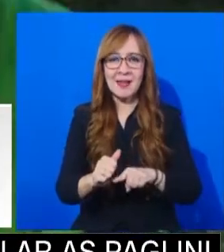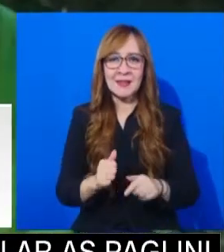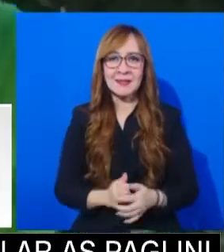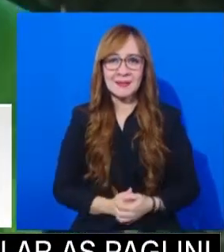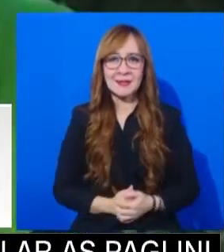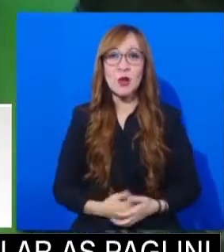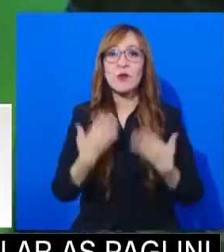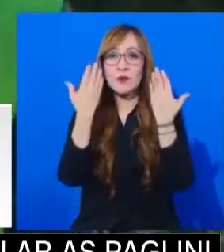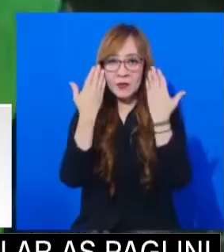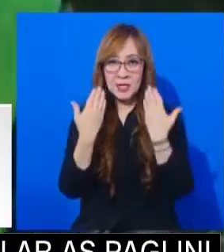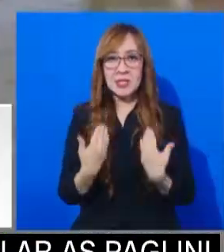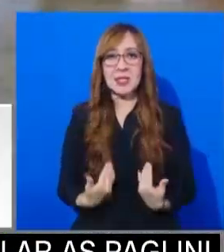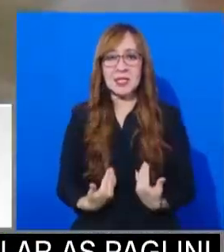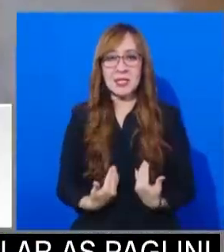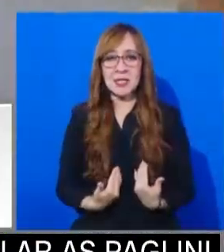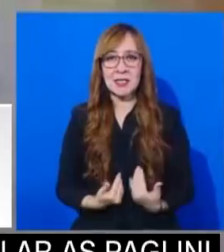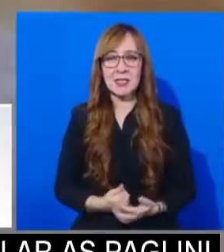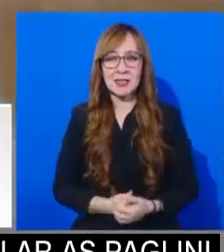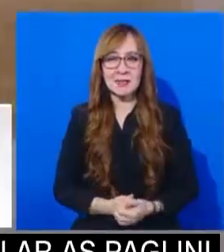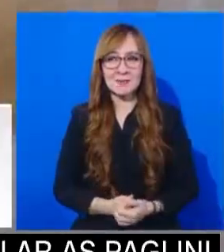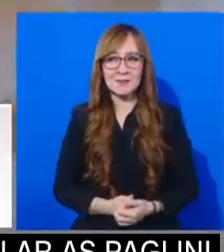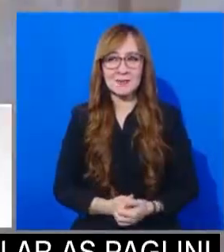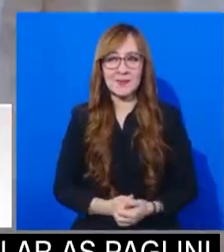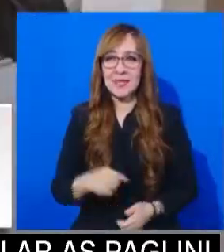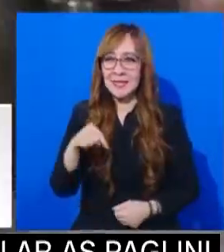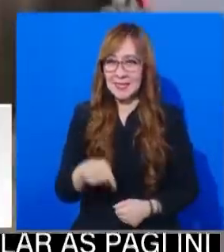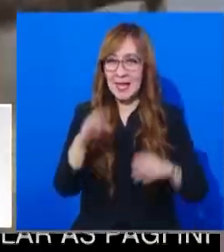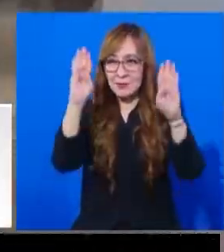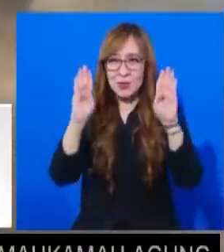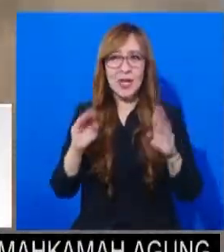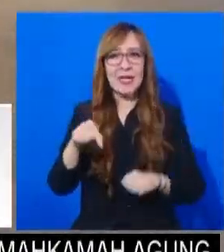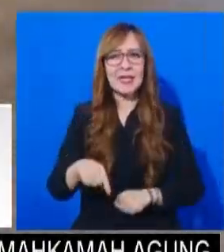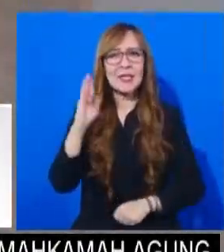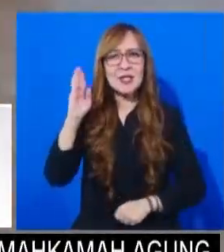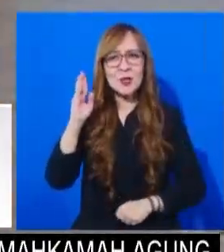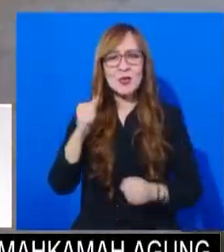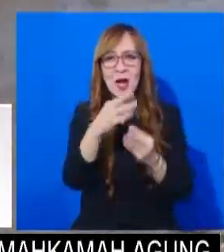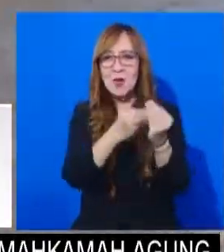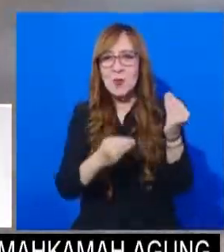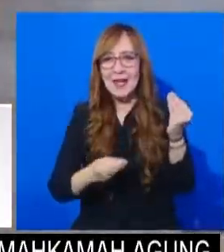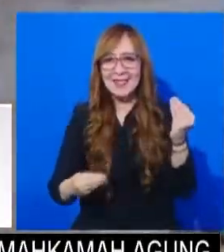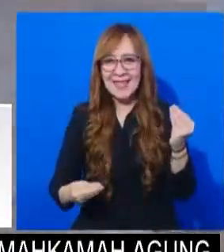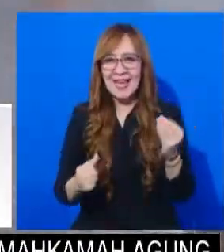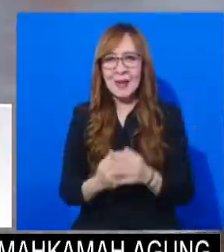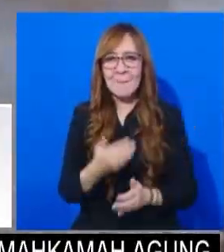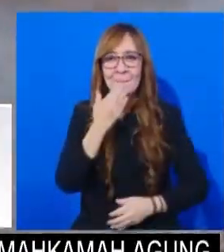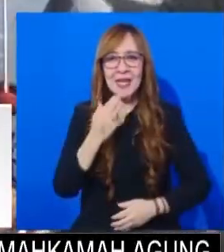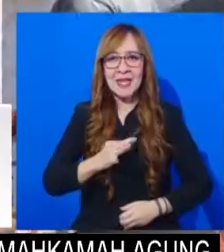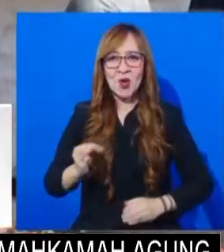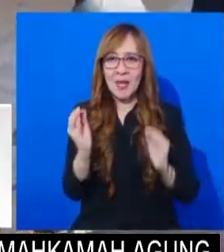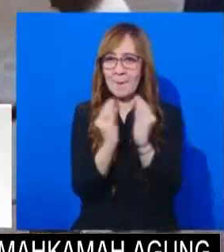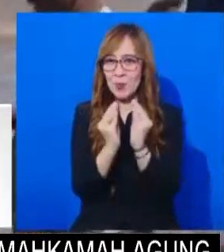ya. Mas. Saat ini, tradisi tersebut sudah masuk warisan tak benda milik Kota